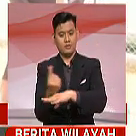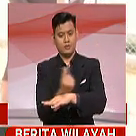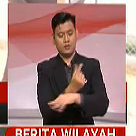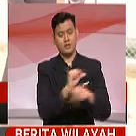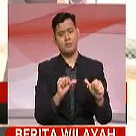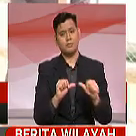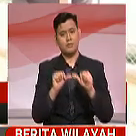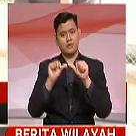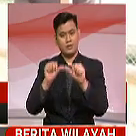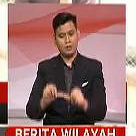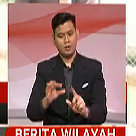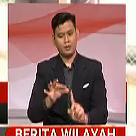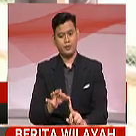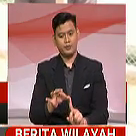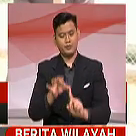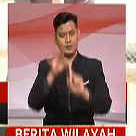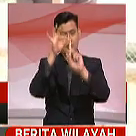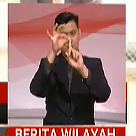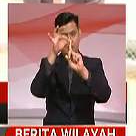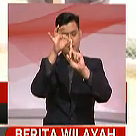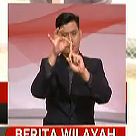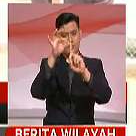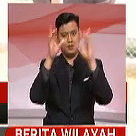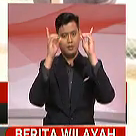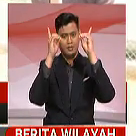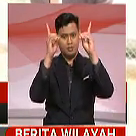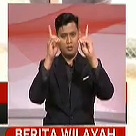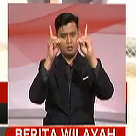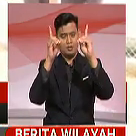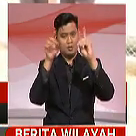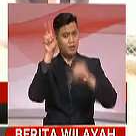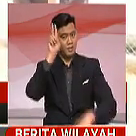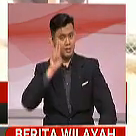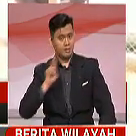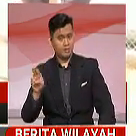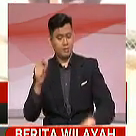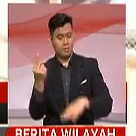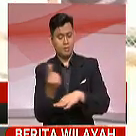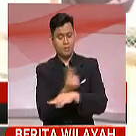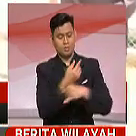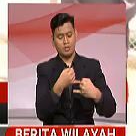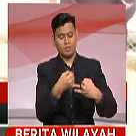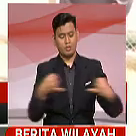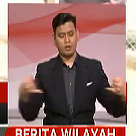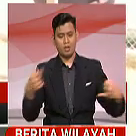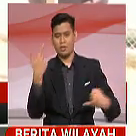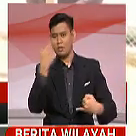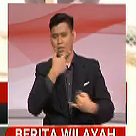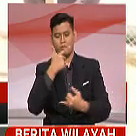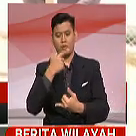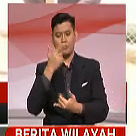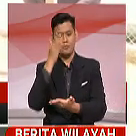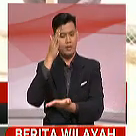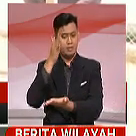berterusan, khususnya misalnya pendidikan agama secara online. Jangan dihentikan aktiviti semata-mata